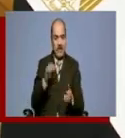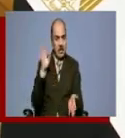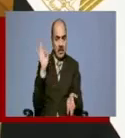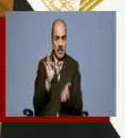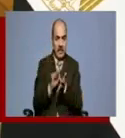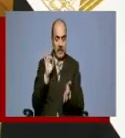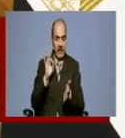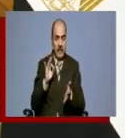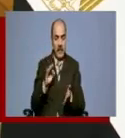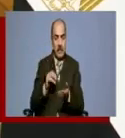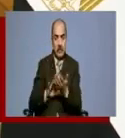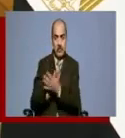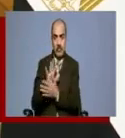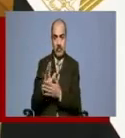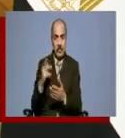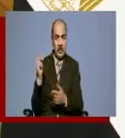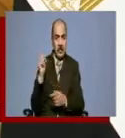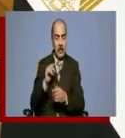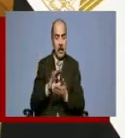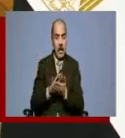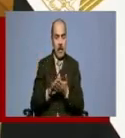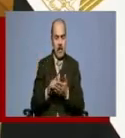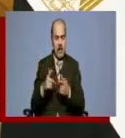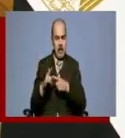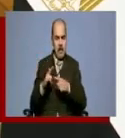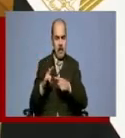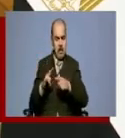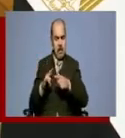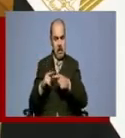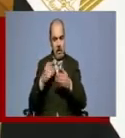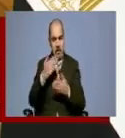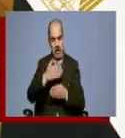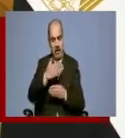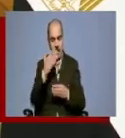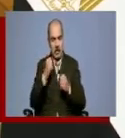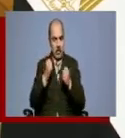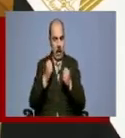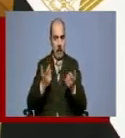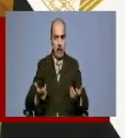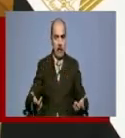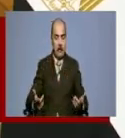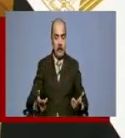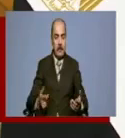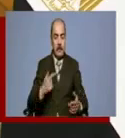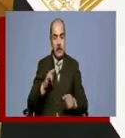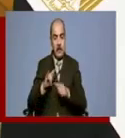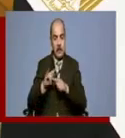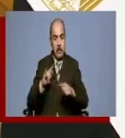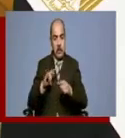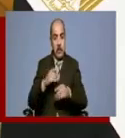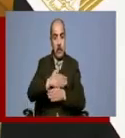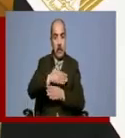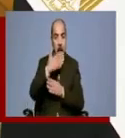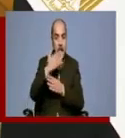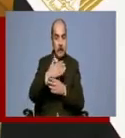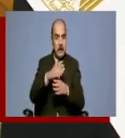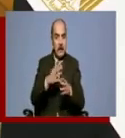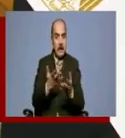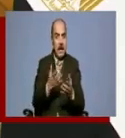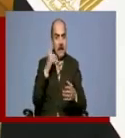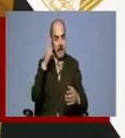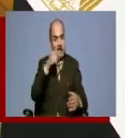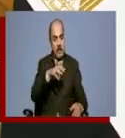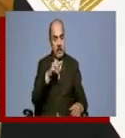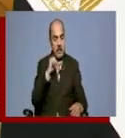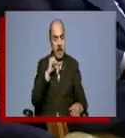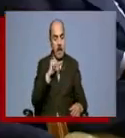كمان ميزه كبيره ان شبابنا عرفوا ان في حاجه اسمها فلسطين والحمد لله جت مرتبطه ب 50 سنه اكتوبر احنا في 50 سنه اكتوبر بكره احنا